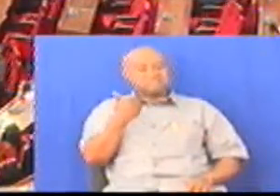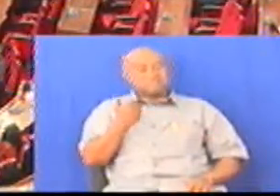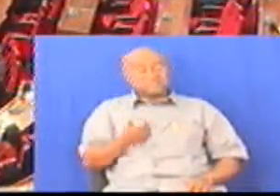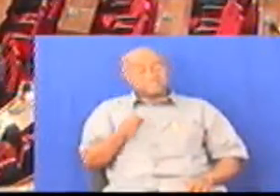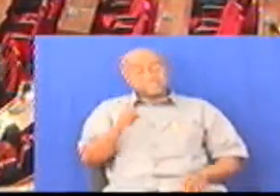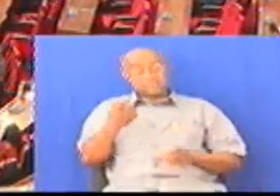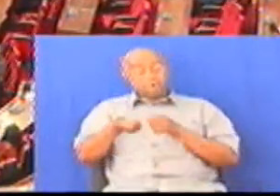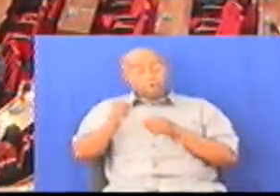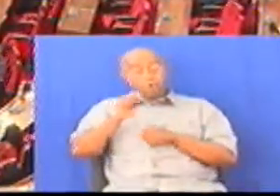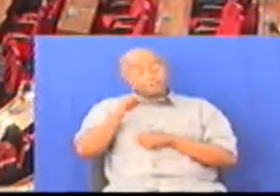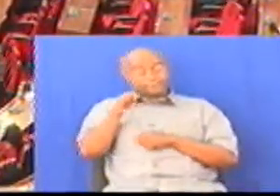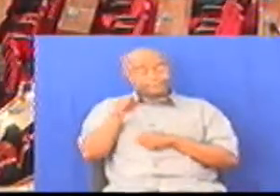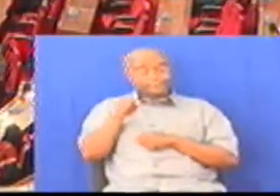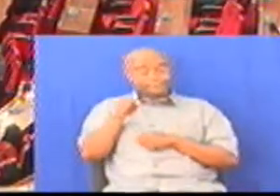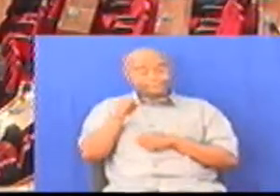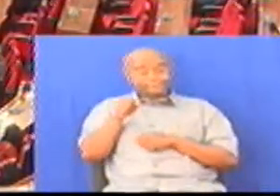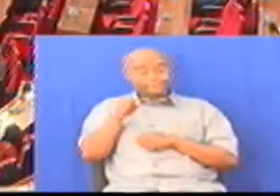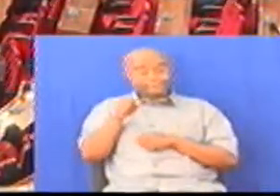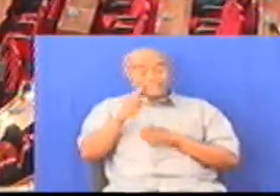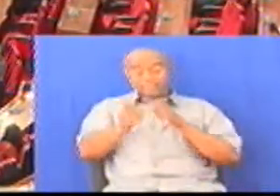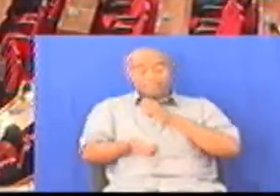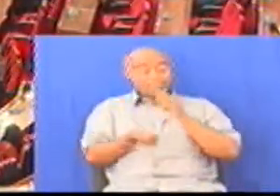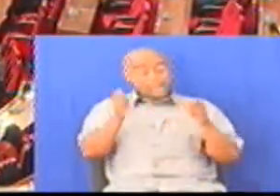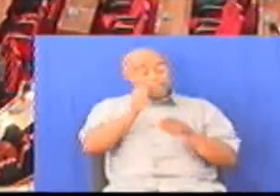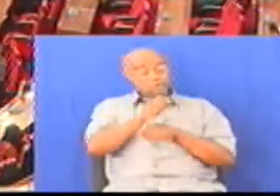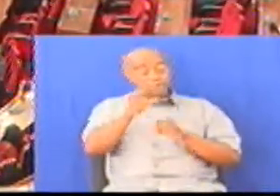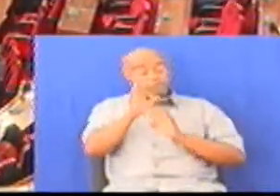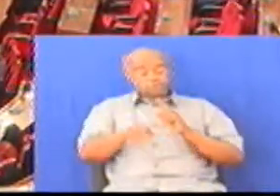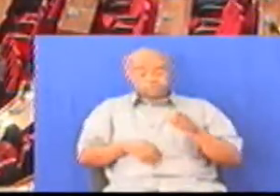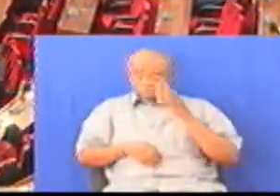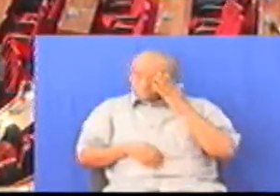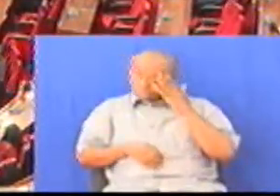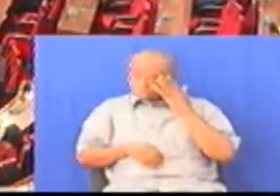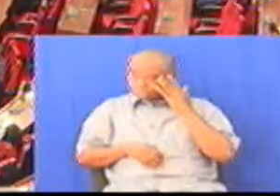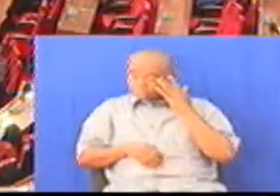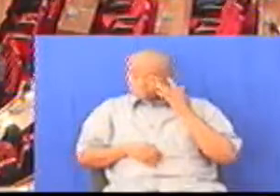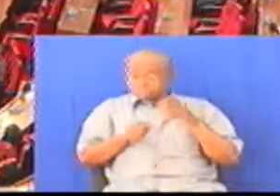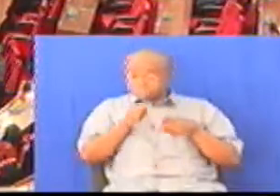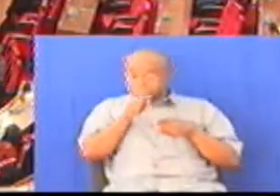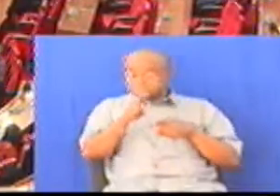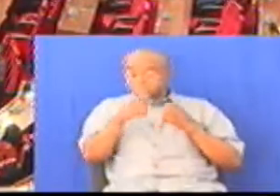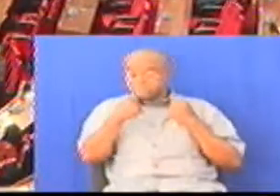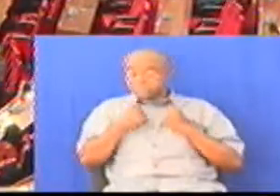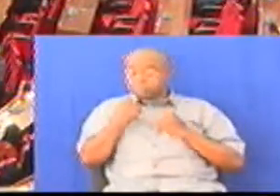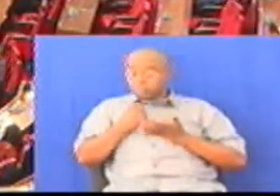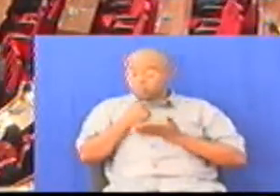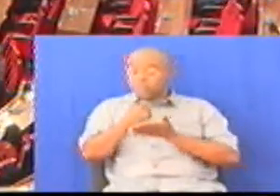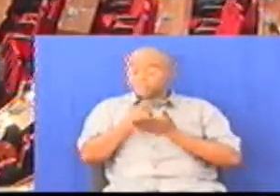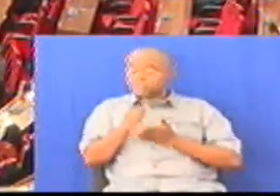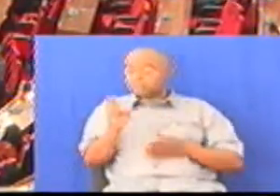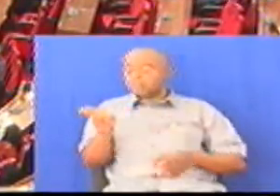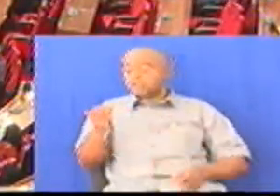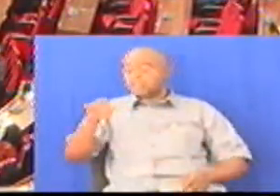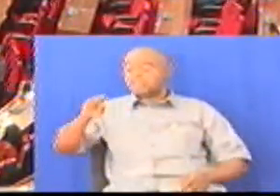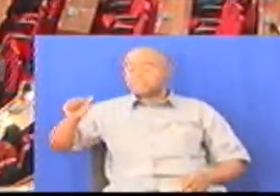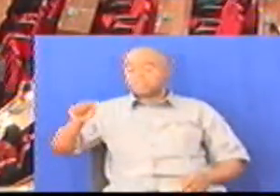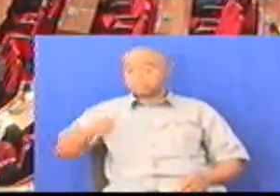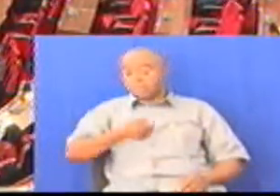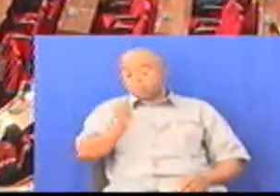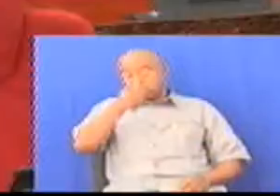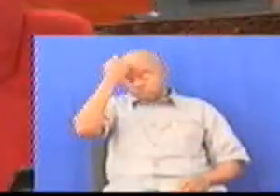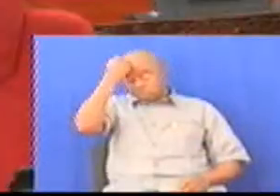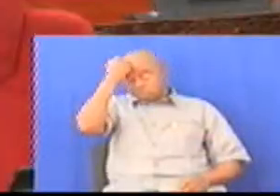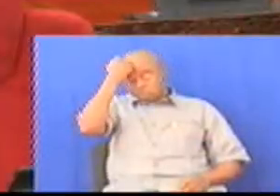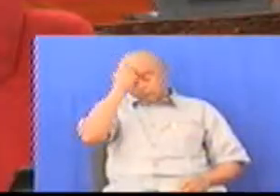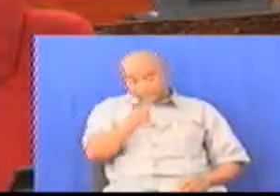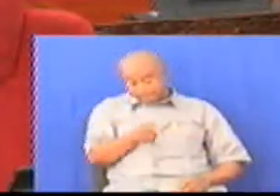hili badiliko hili ni nzuri ambalo linaamuru uwekezaji wa hisa. Kama utakumbuka Mheshimiwa Spika